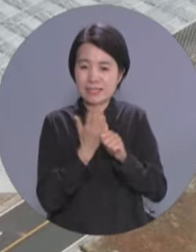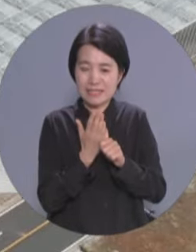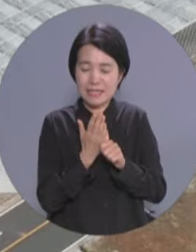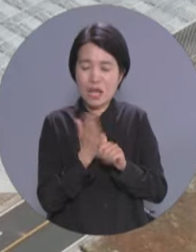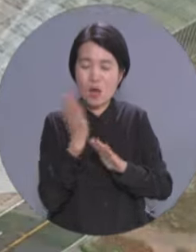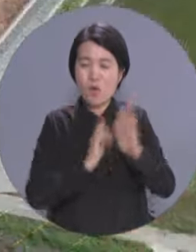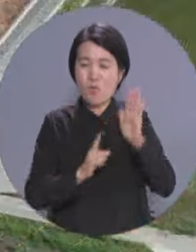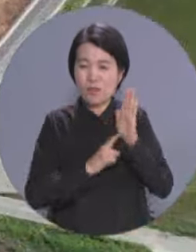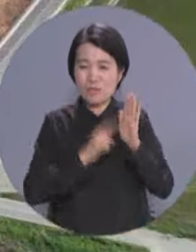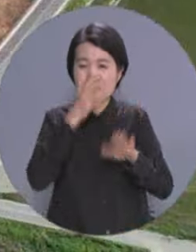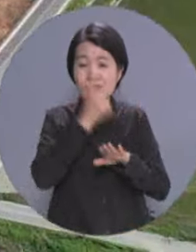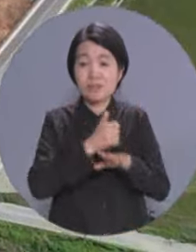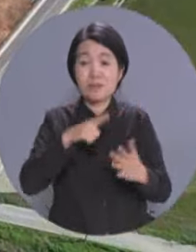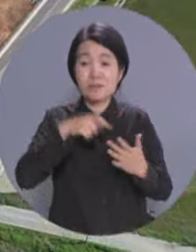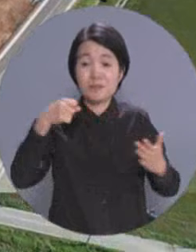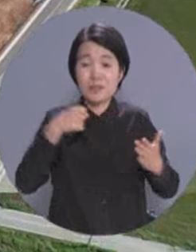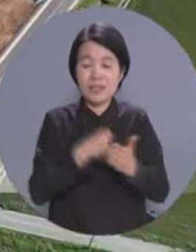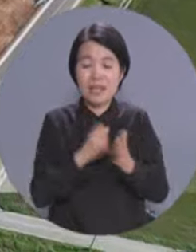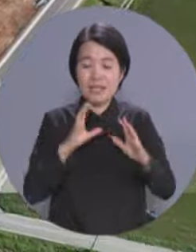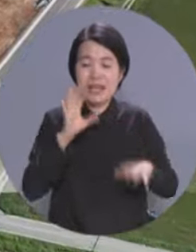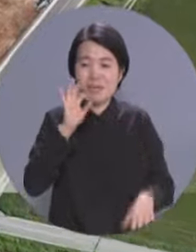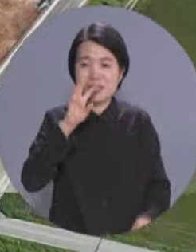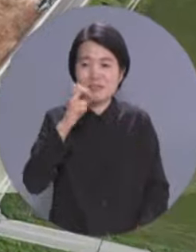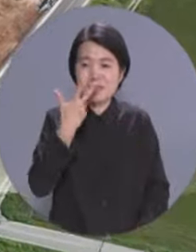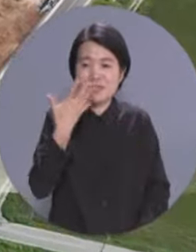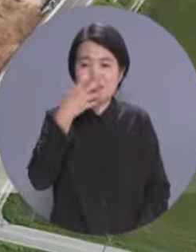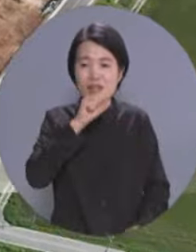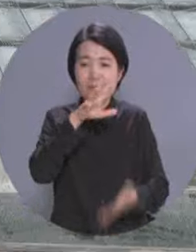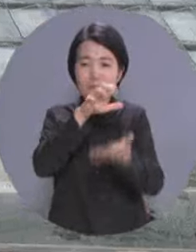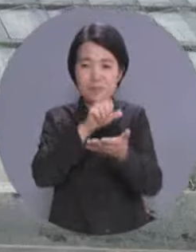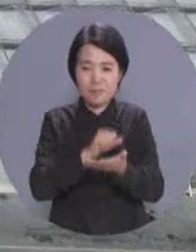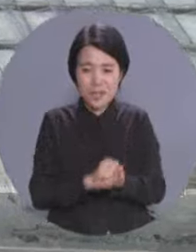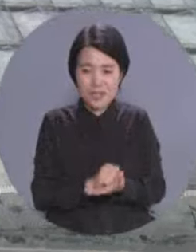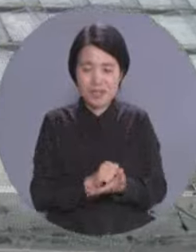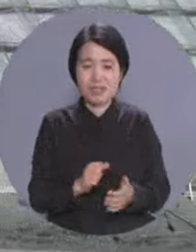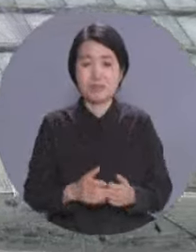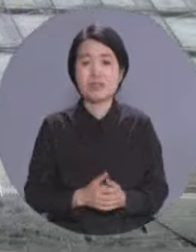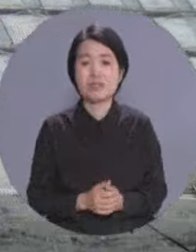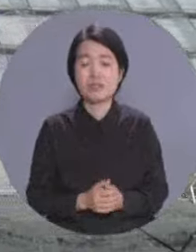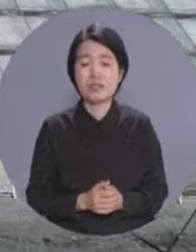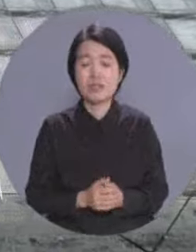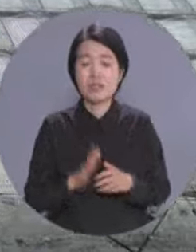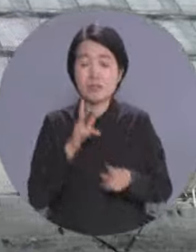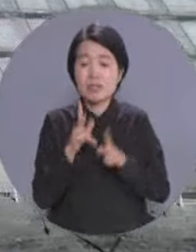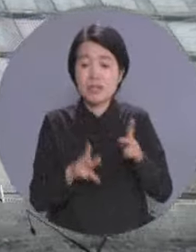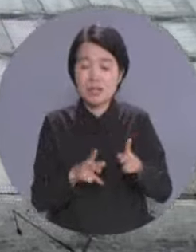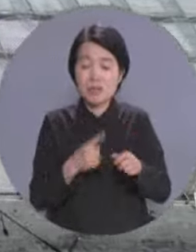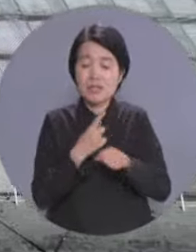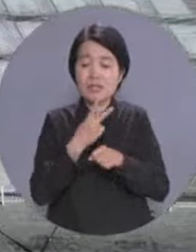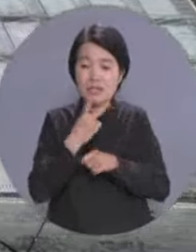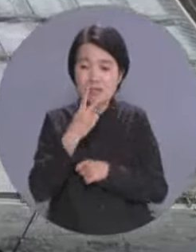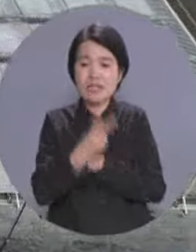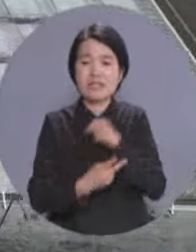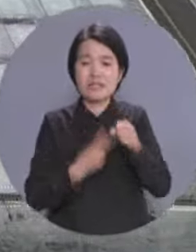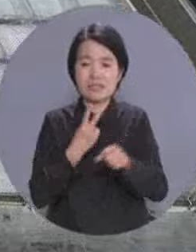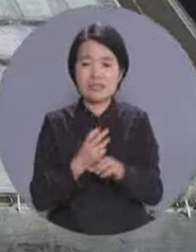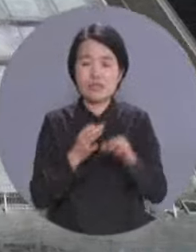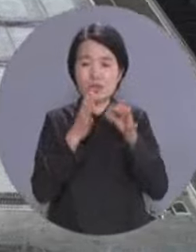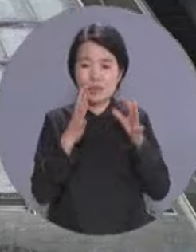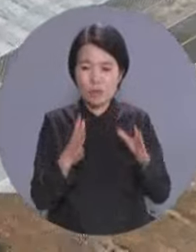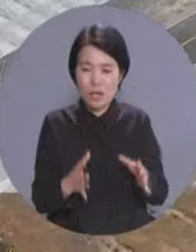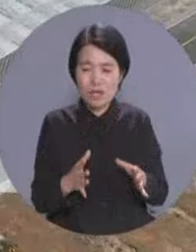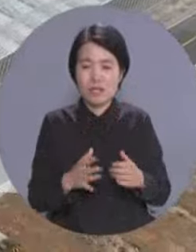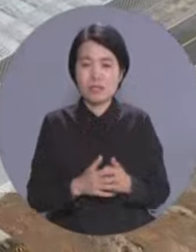공모 사업의 최종 선정도 국비 37억 원을 확보했습니다 이번 사업은 내년과 내후년 2개년